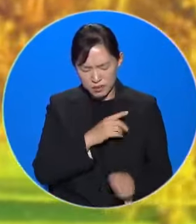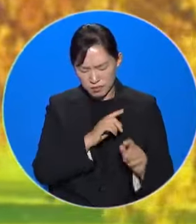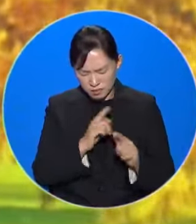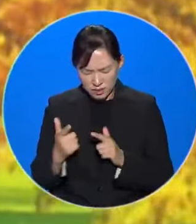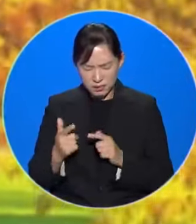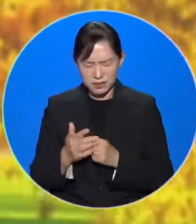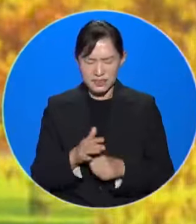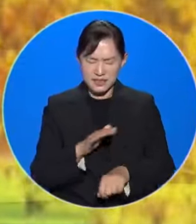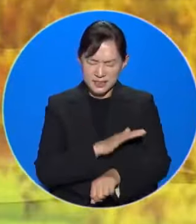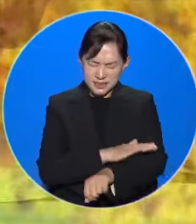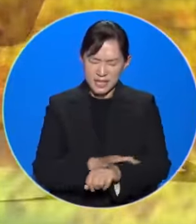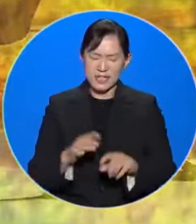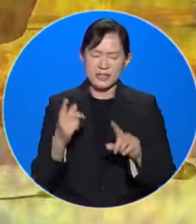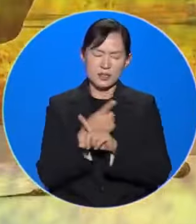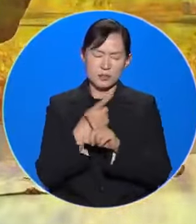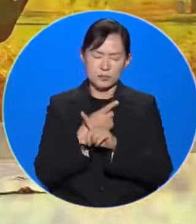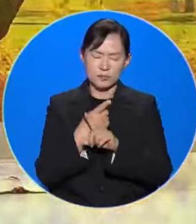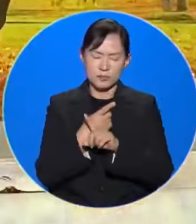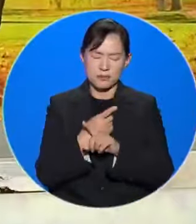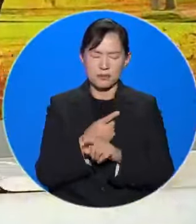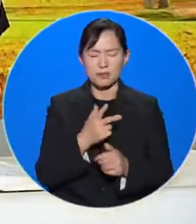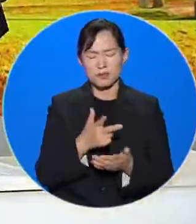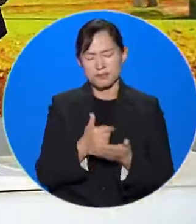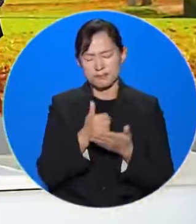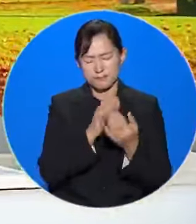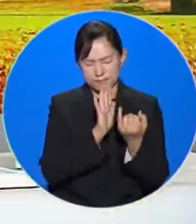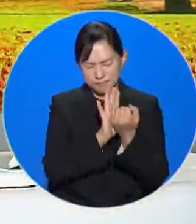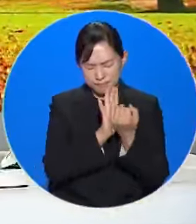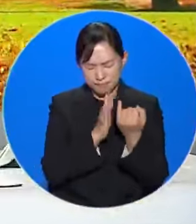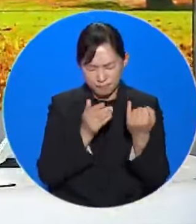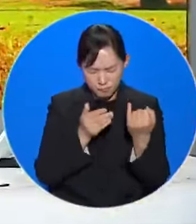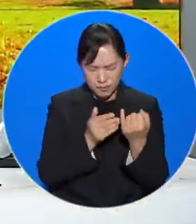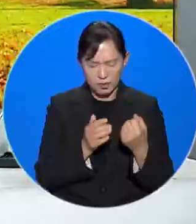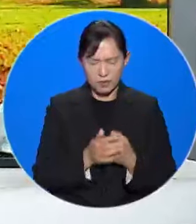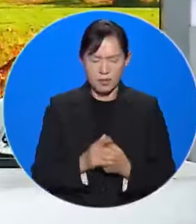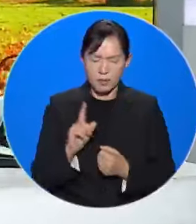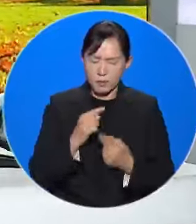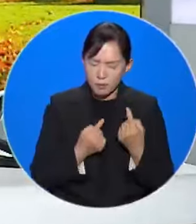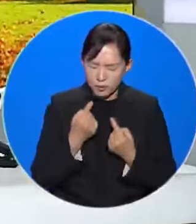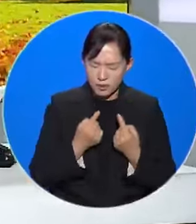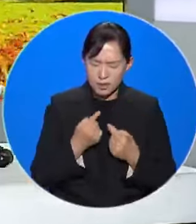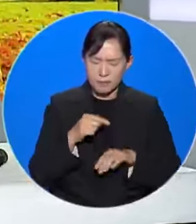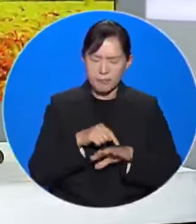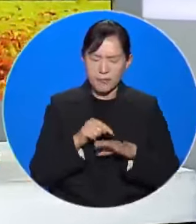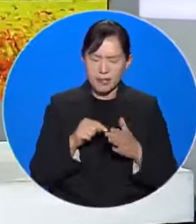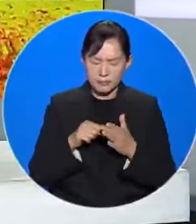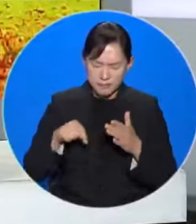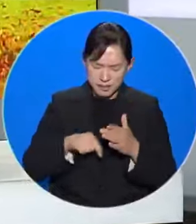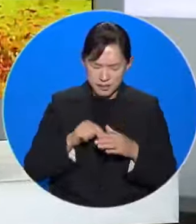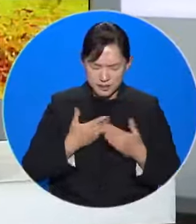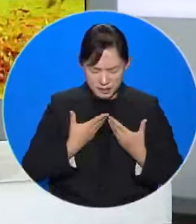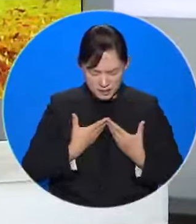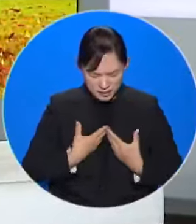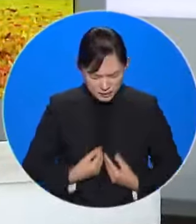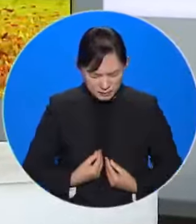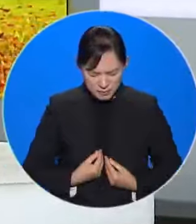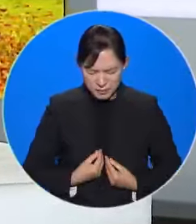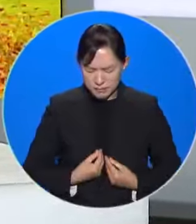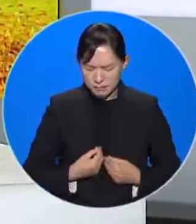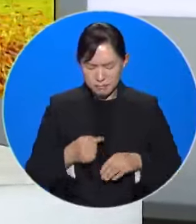하나님 아버지 잘 치료할 수 있도록 주여 도와주시옵소서. 무엇보다도 그 마음 가운데 낙심한 마음 절망한